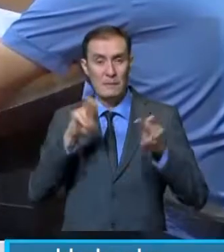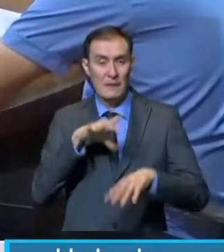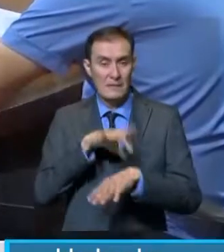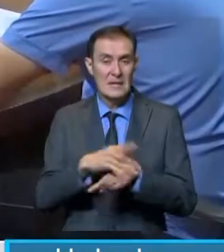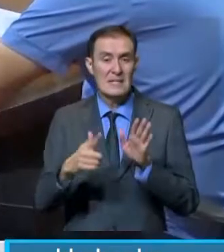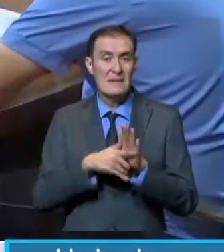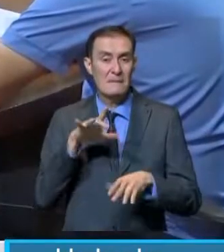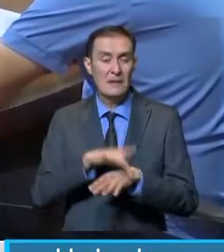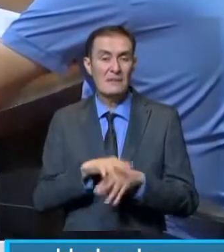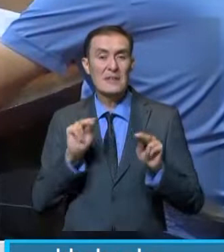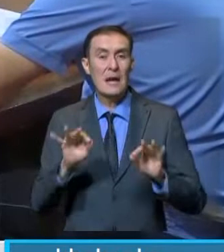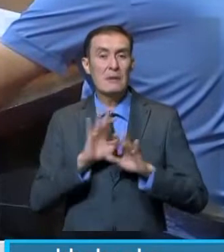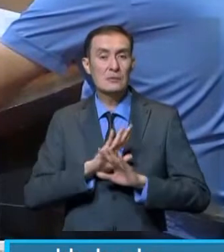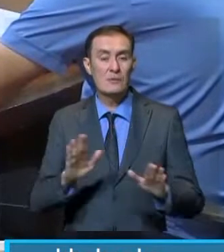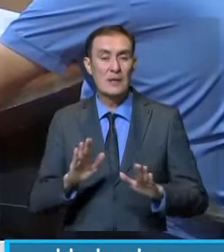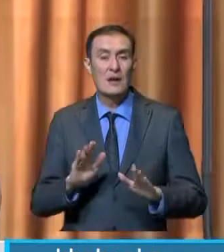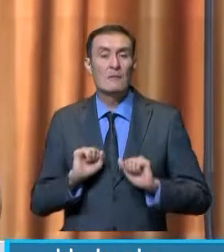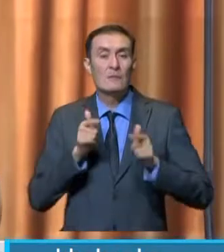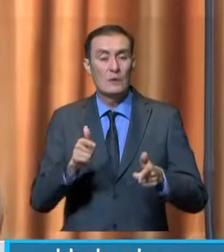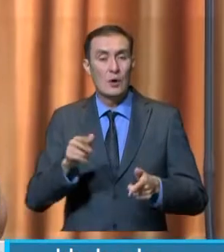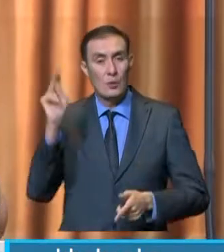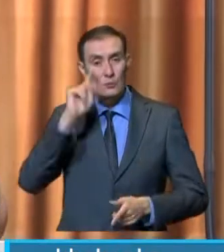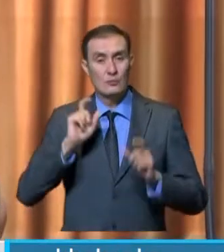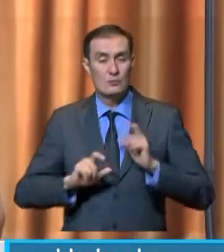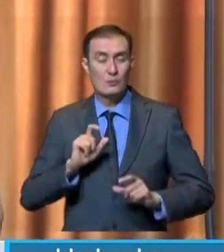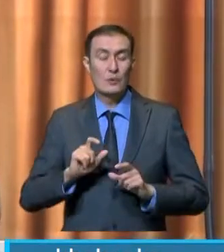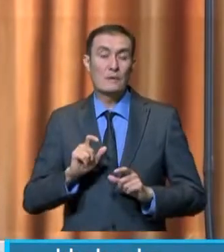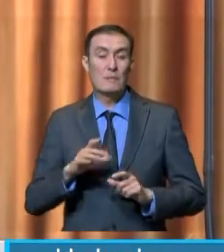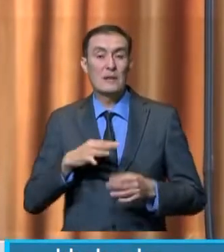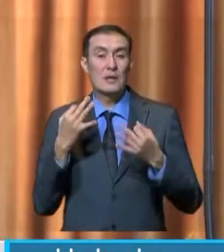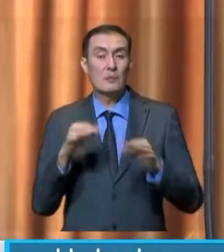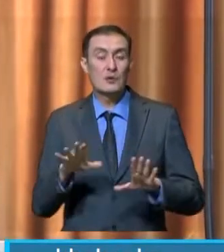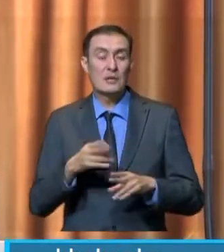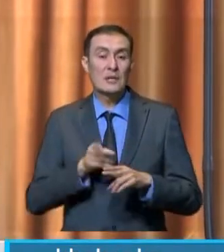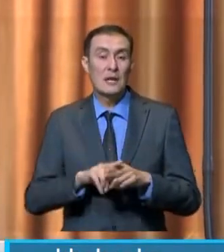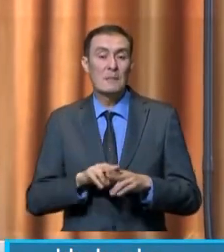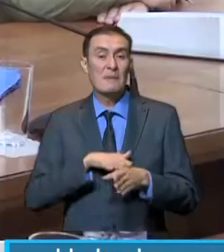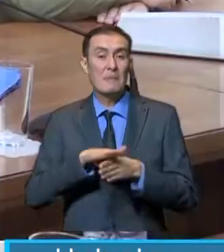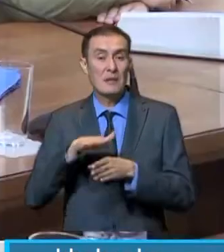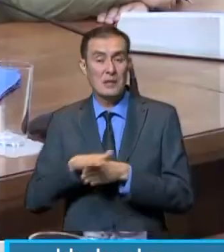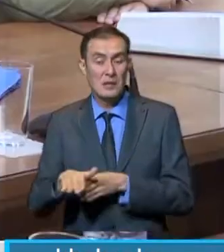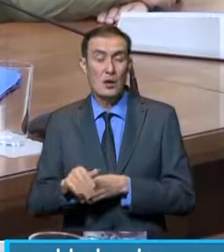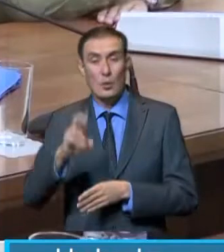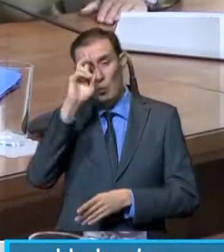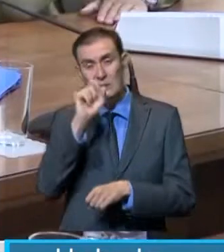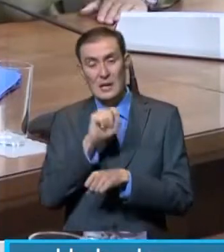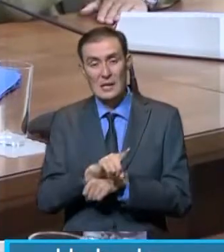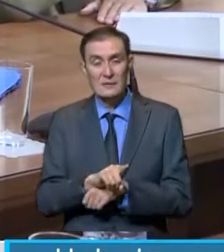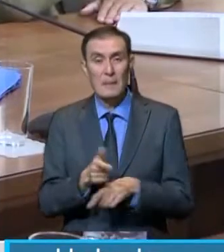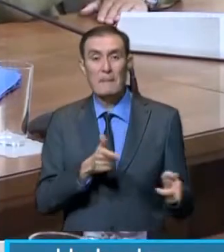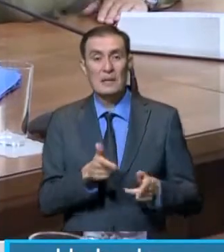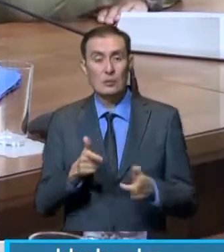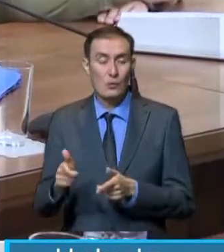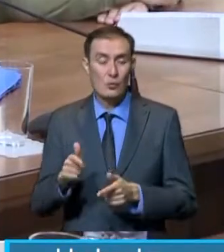также 7 фактов необоснованного приема обучающихся по государственному заказу. Допущены недостатки и при выполнении госзаказа на